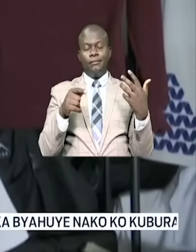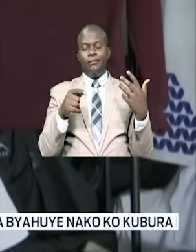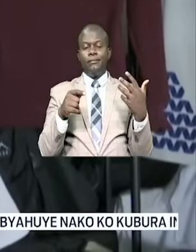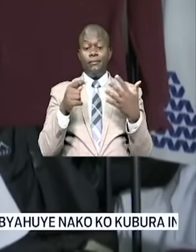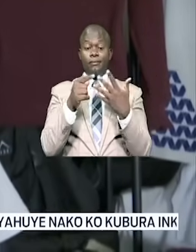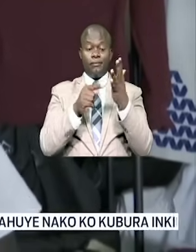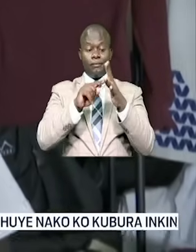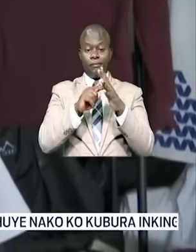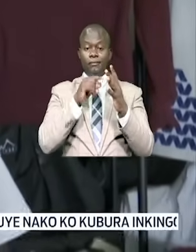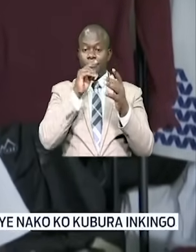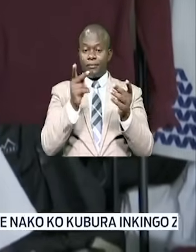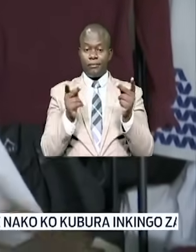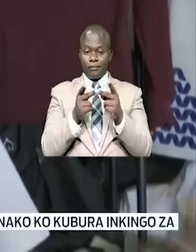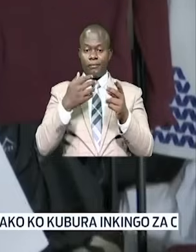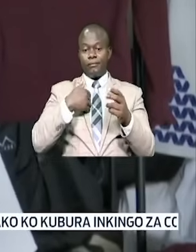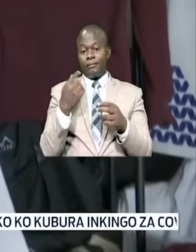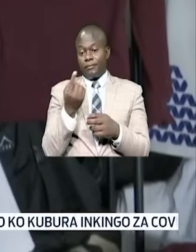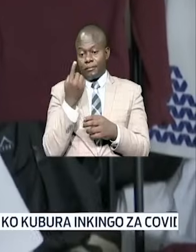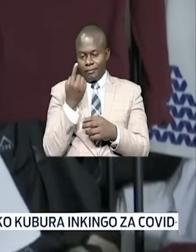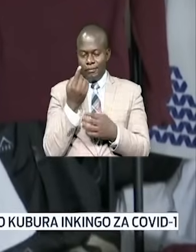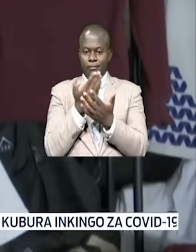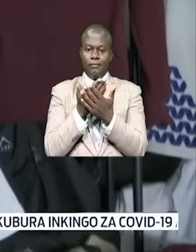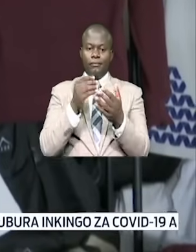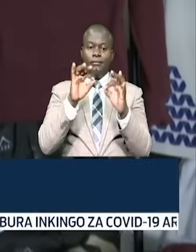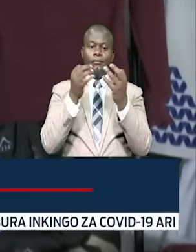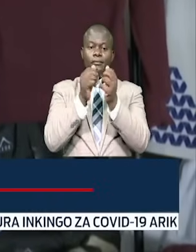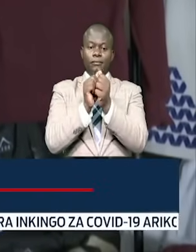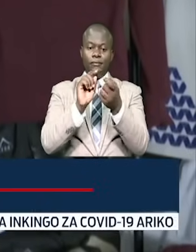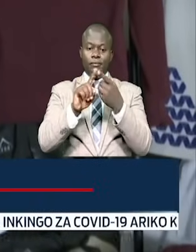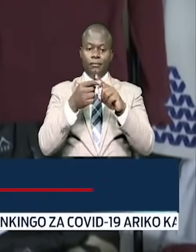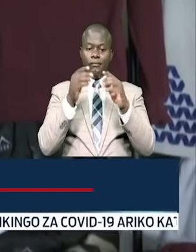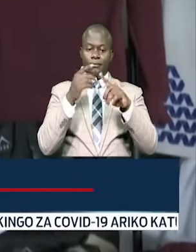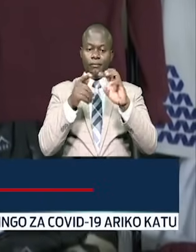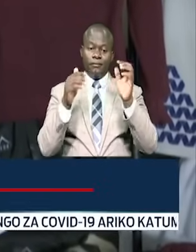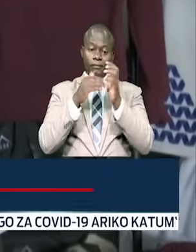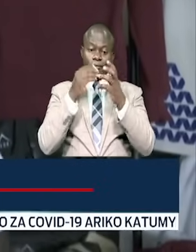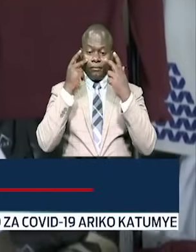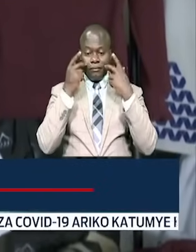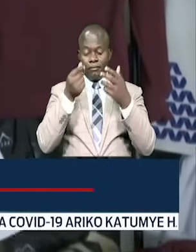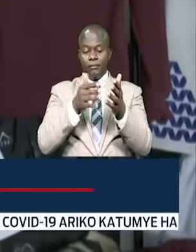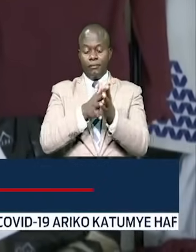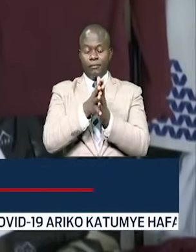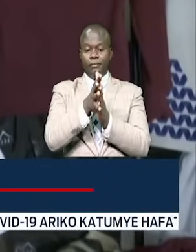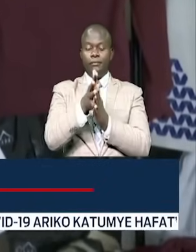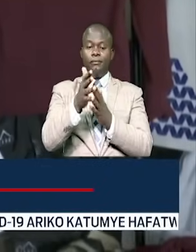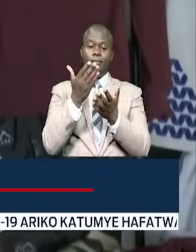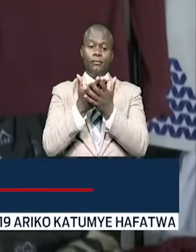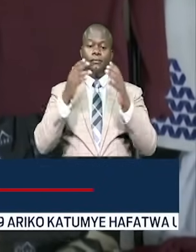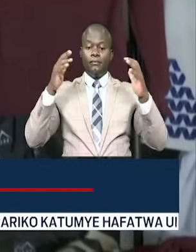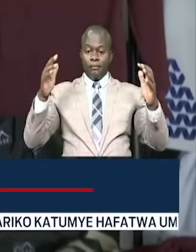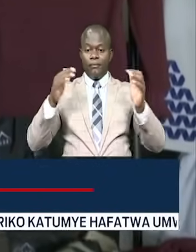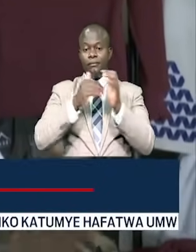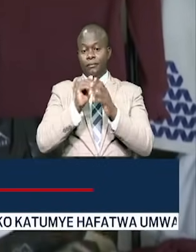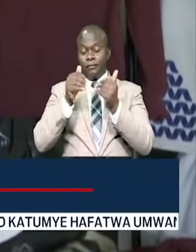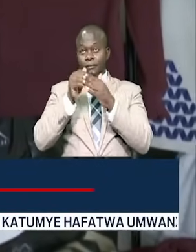uheraho no wango nta hantu ufite usibye kwitabaza umuryango n'inshuti kandi ugasanga n'icyo gishoro kira gusaba kuba kinini ahande